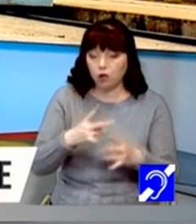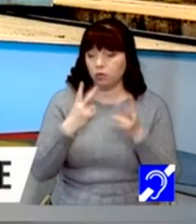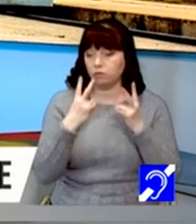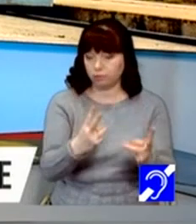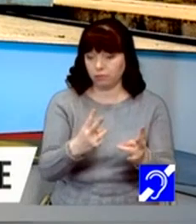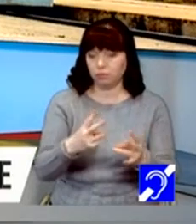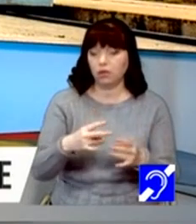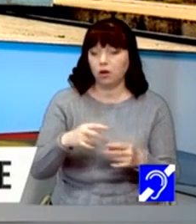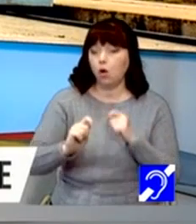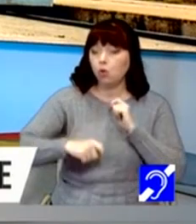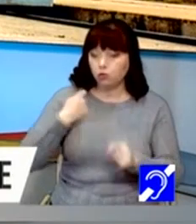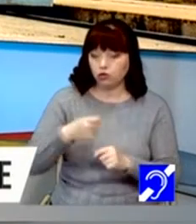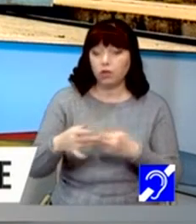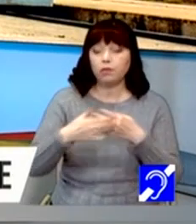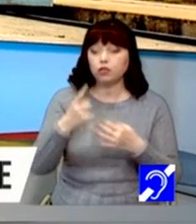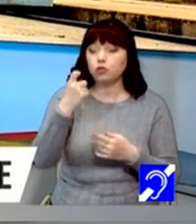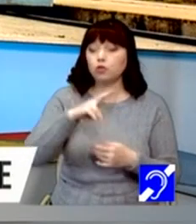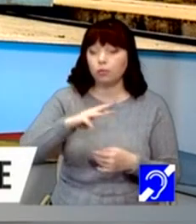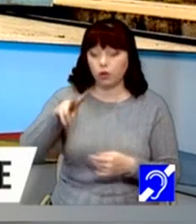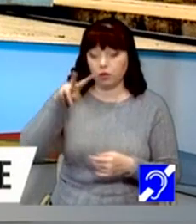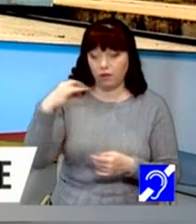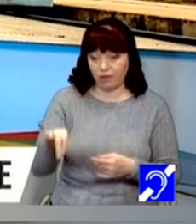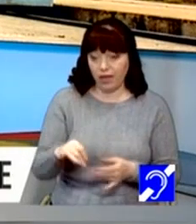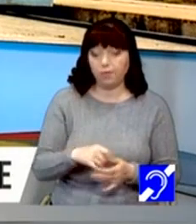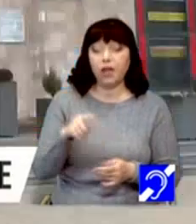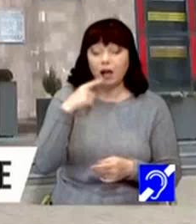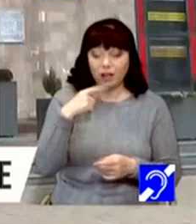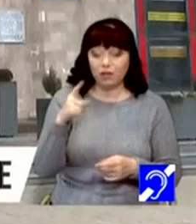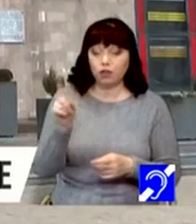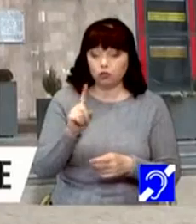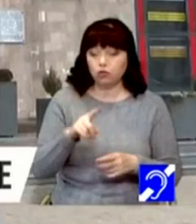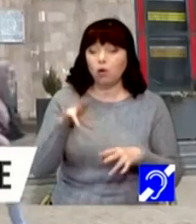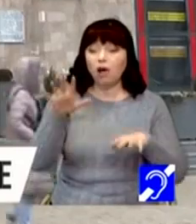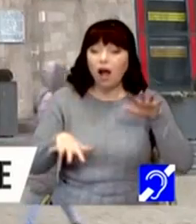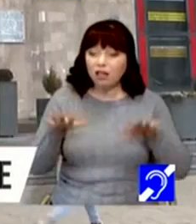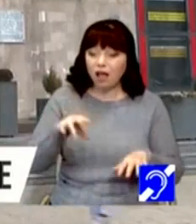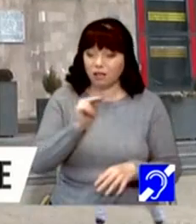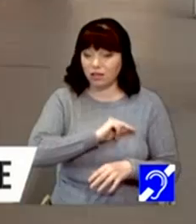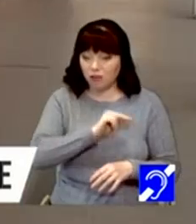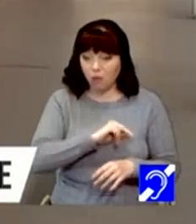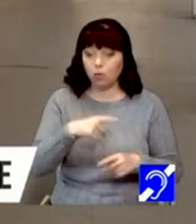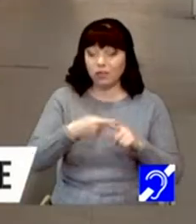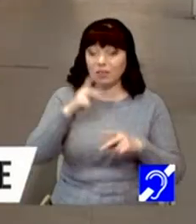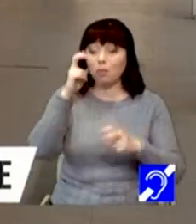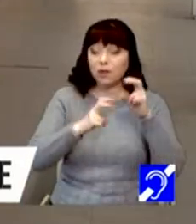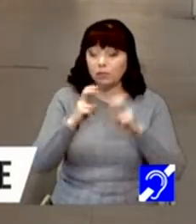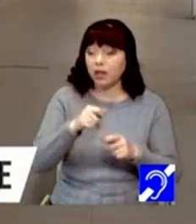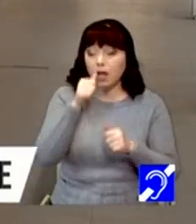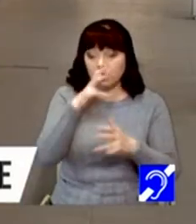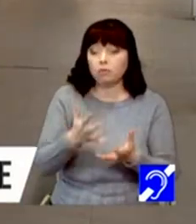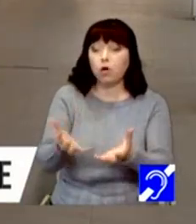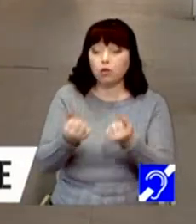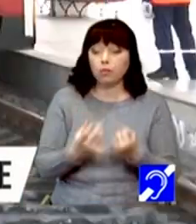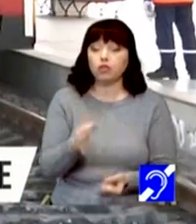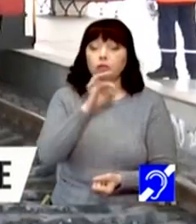pagubă de aproape 100 de milioane de lei anchetatorii spun că din cauza neglijenței în serviciu întreprinderea nu a încasat venituri